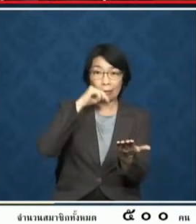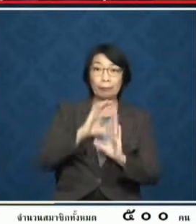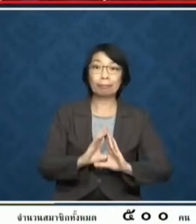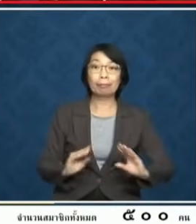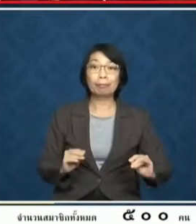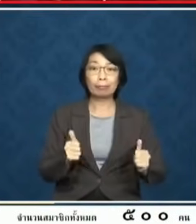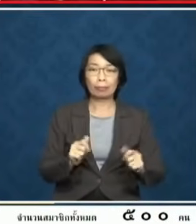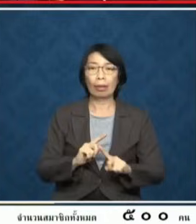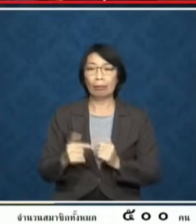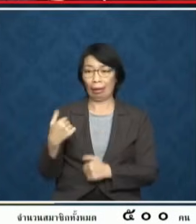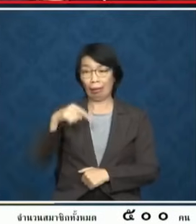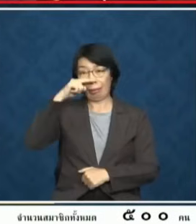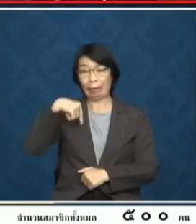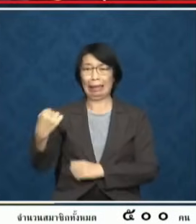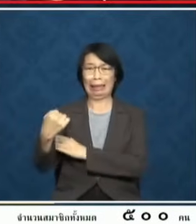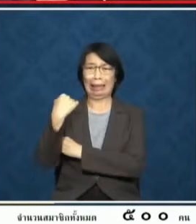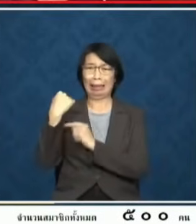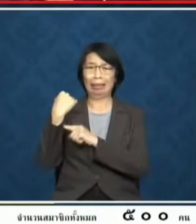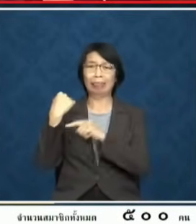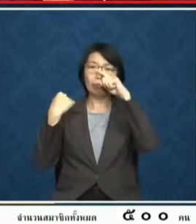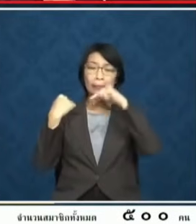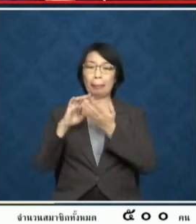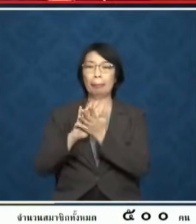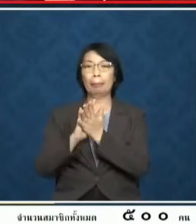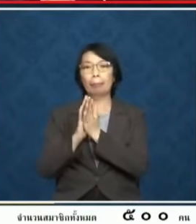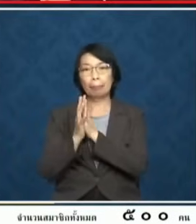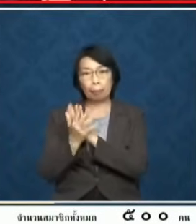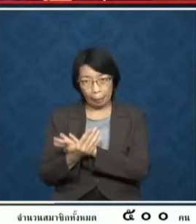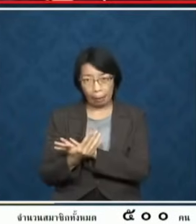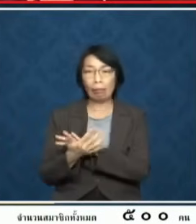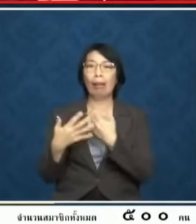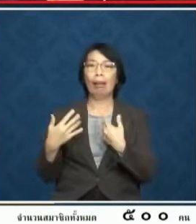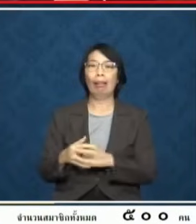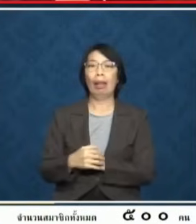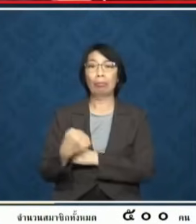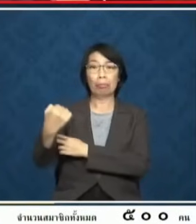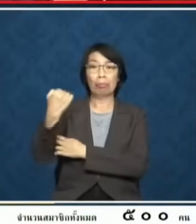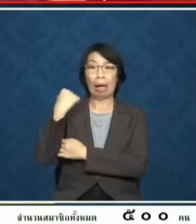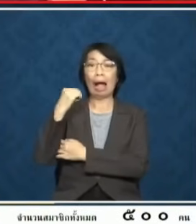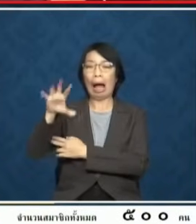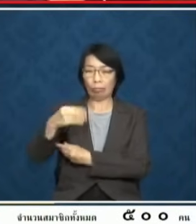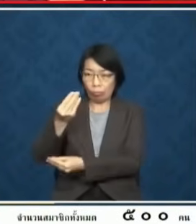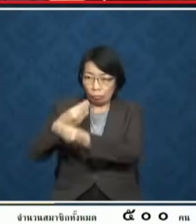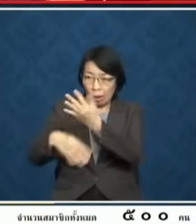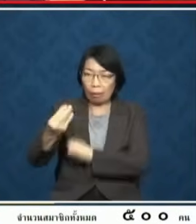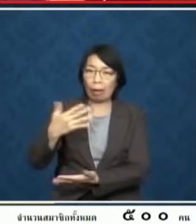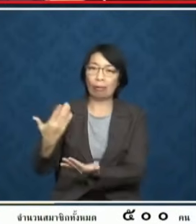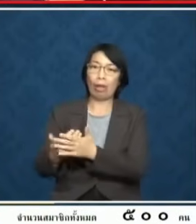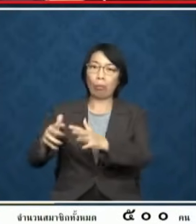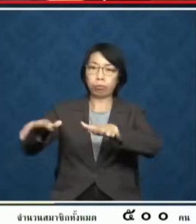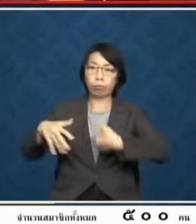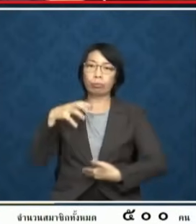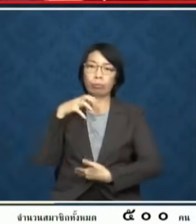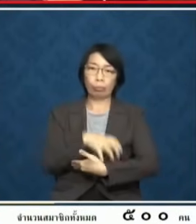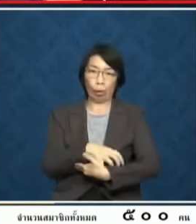มั่นคงในปัจจุบันมันได้กลายเปลี่ยนเป็นความมั่นคงในการขายพลังงานของกองทัพเพื่อหารายได้ให้กับตน